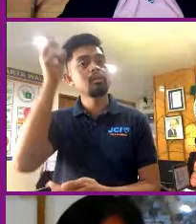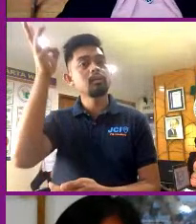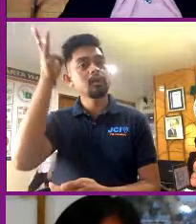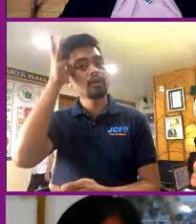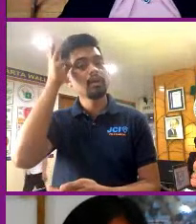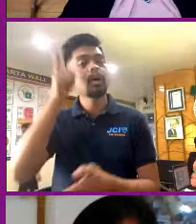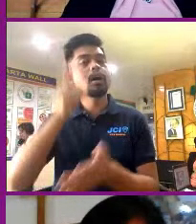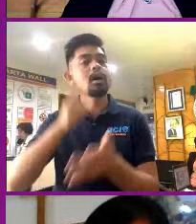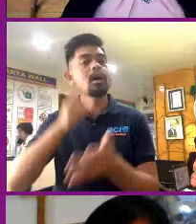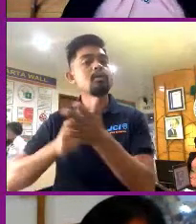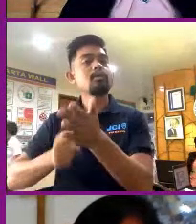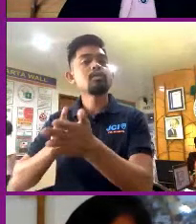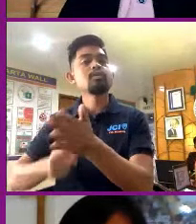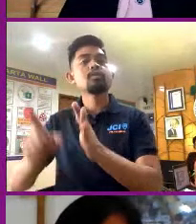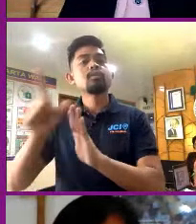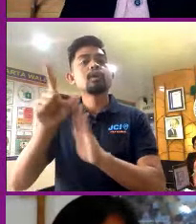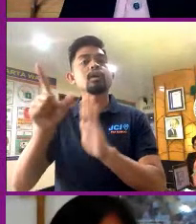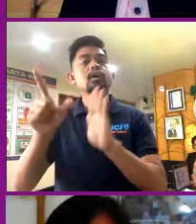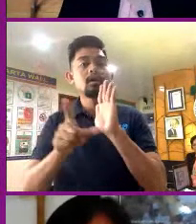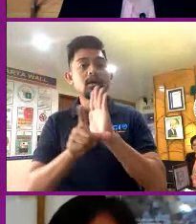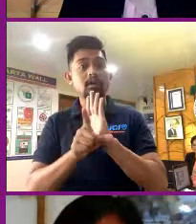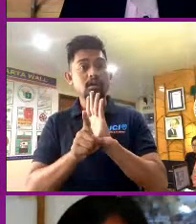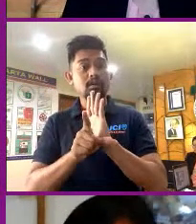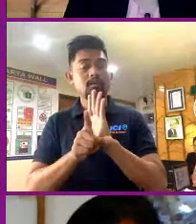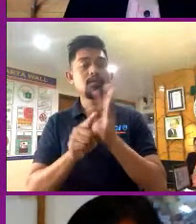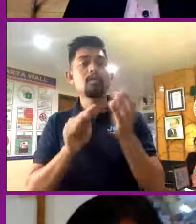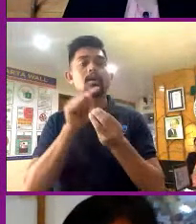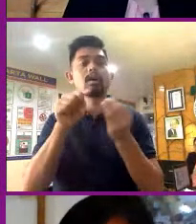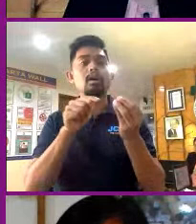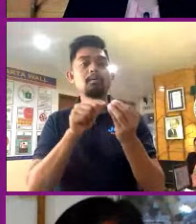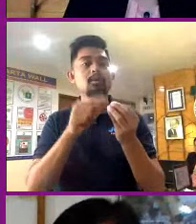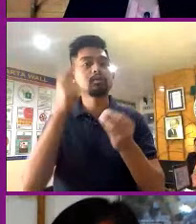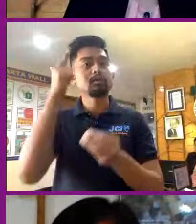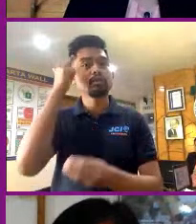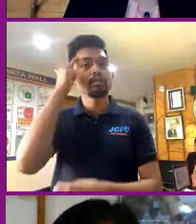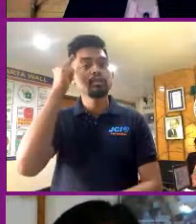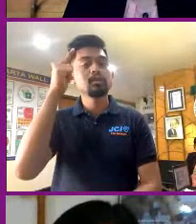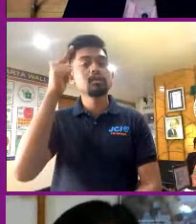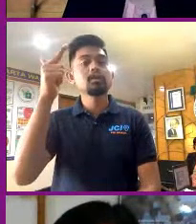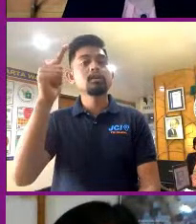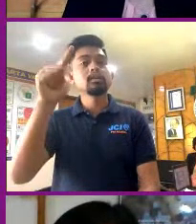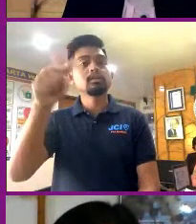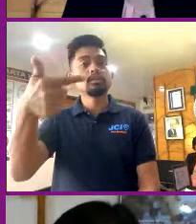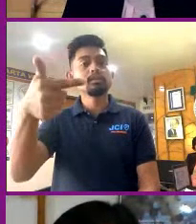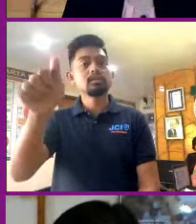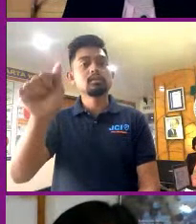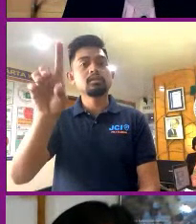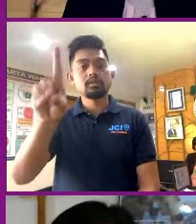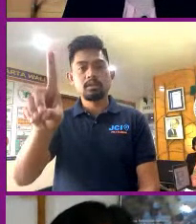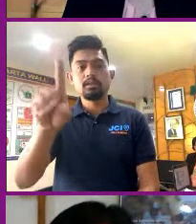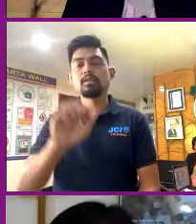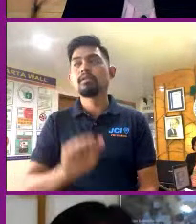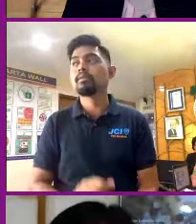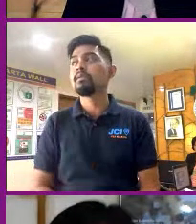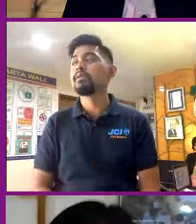laws regarding po sa lahat ng mga usapin na mga bukas. So meron po ditong isang